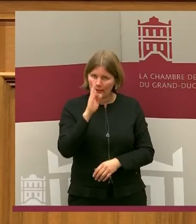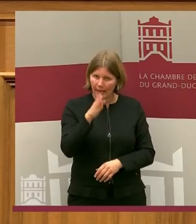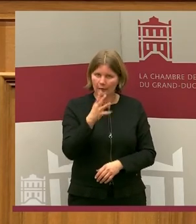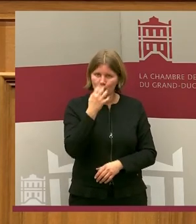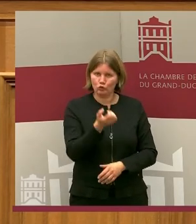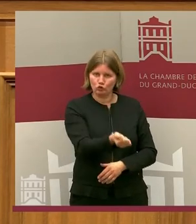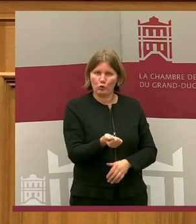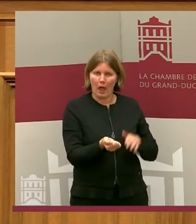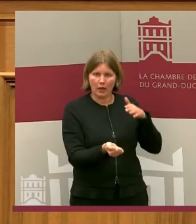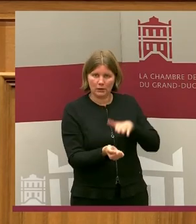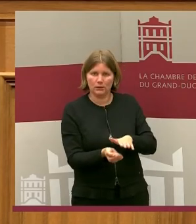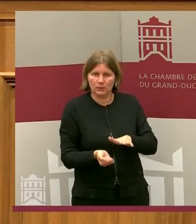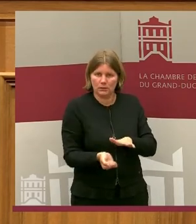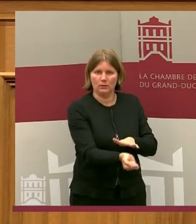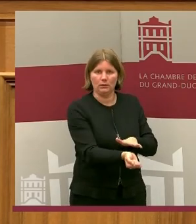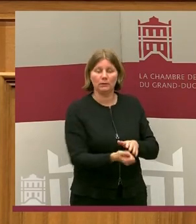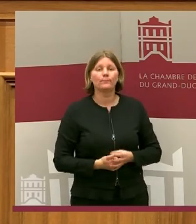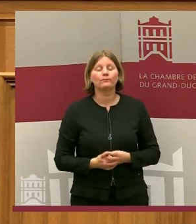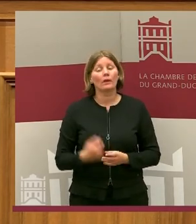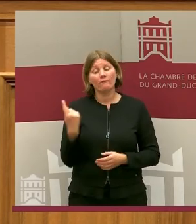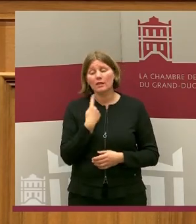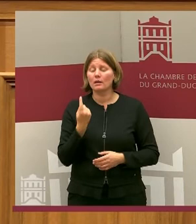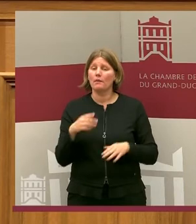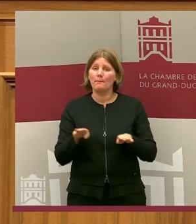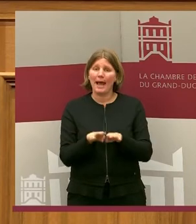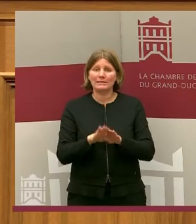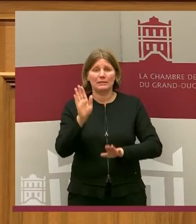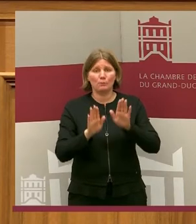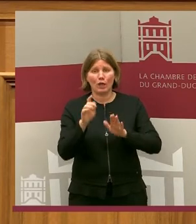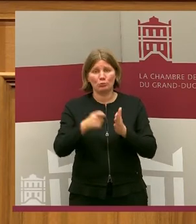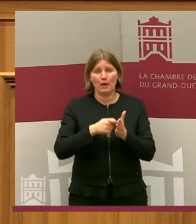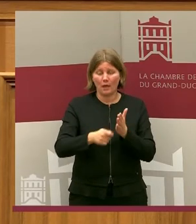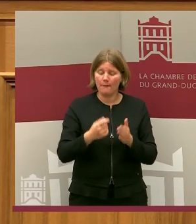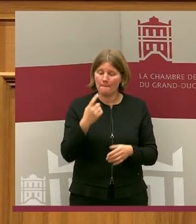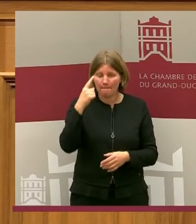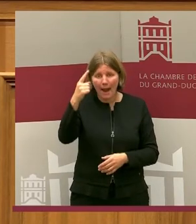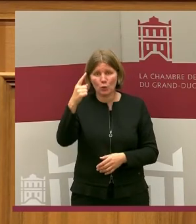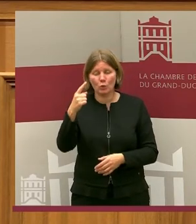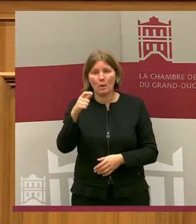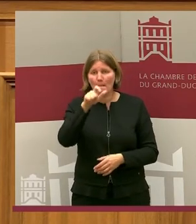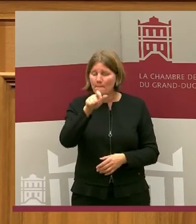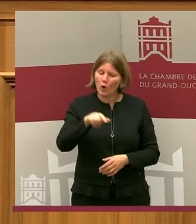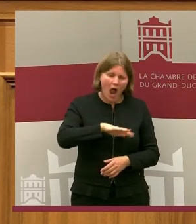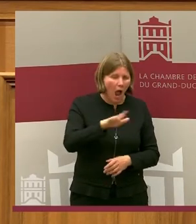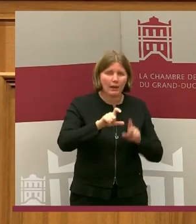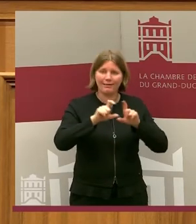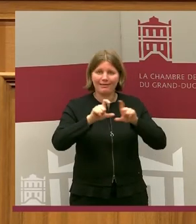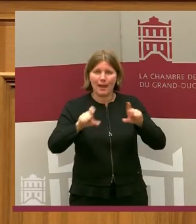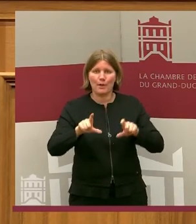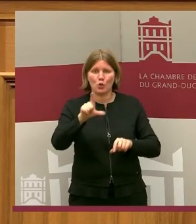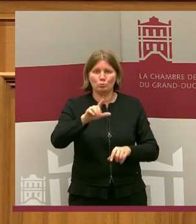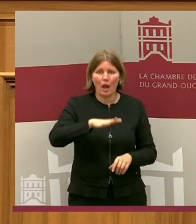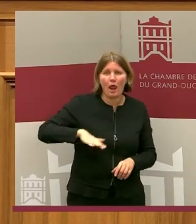lehren. Wir sind als Basisdemokratische Partei der Meinung, dass der Bürger bei allen Themen hier im Land muss